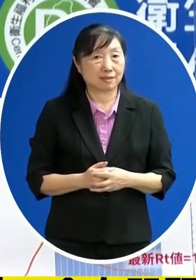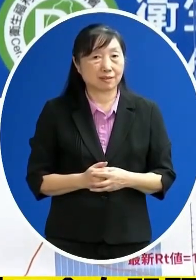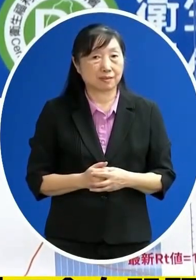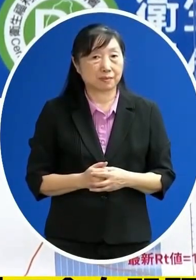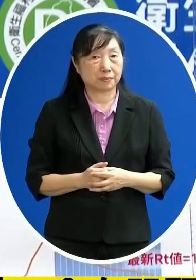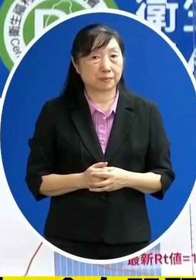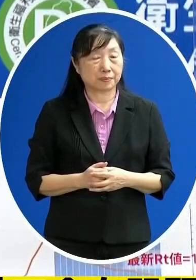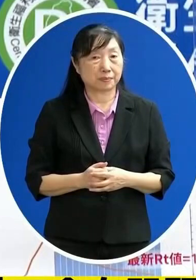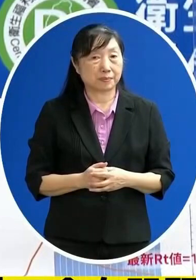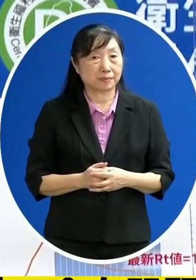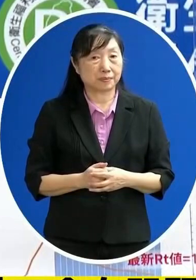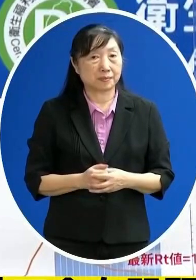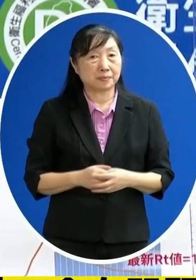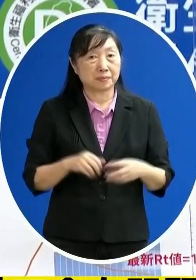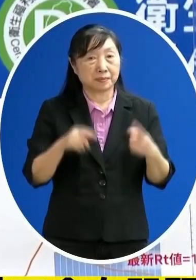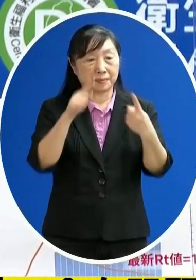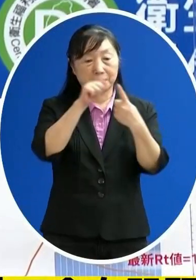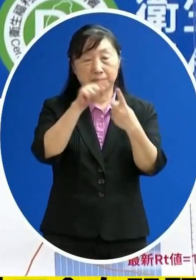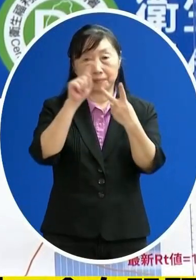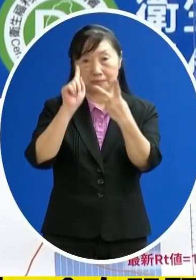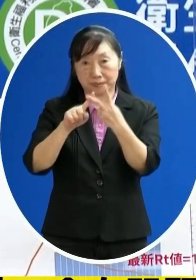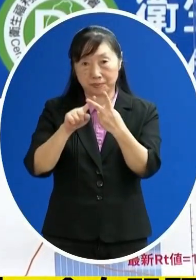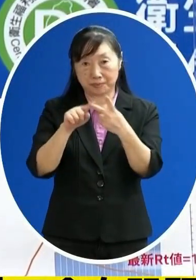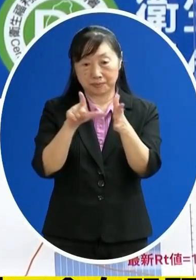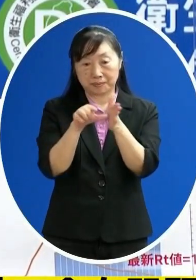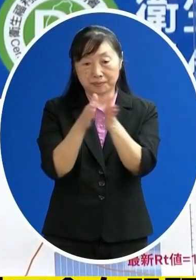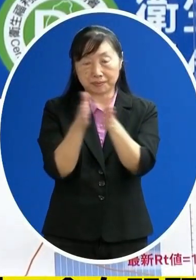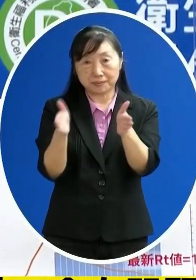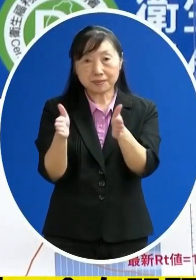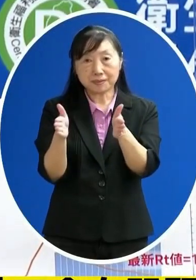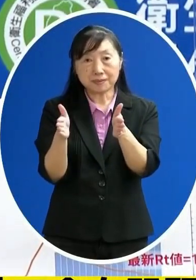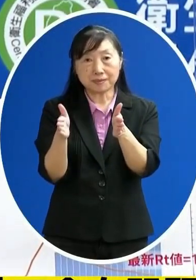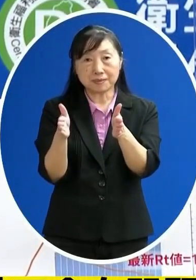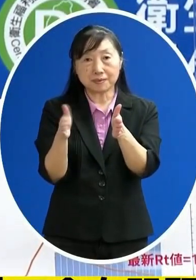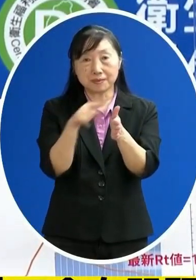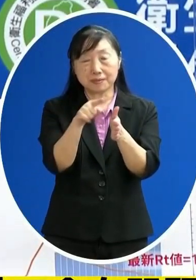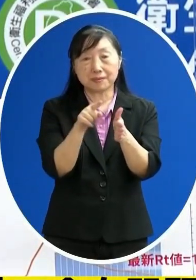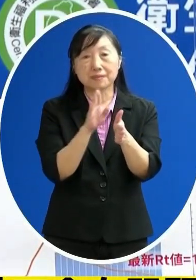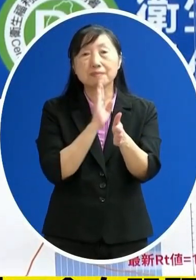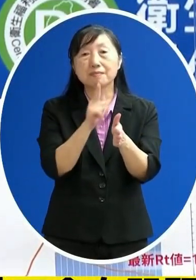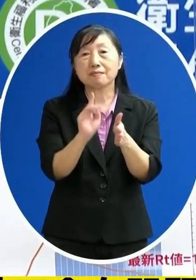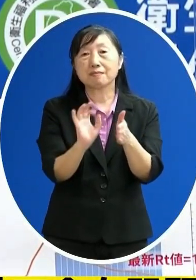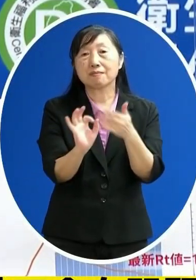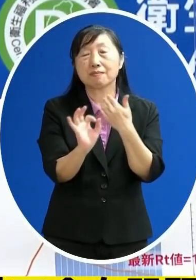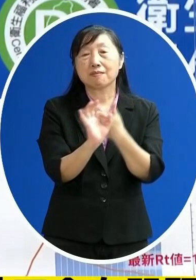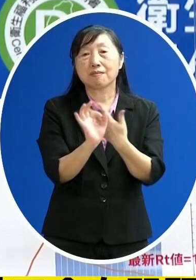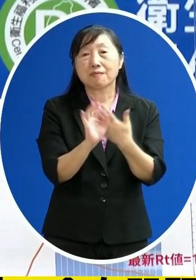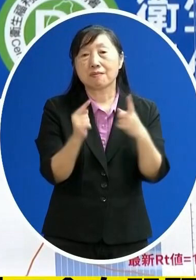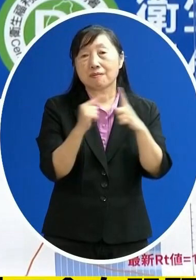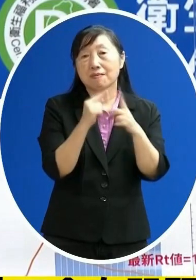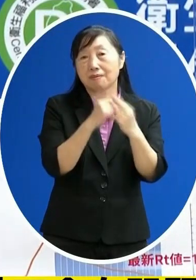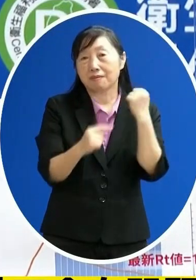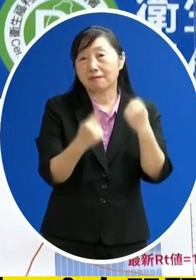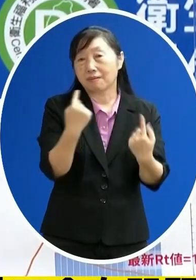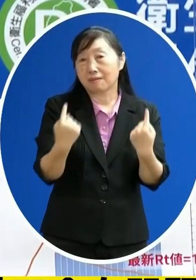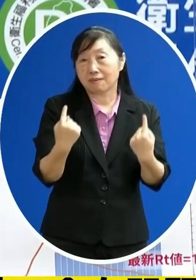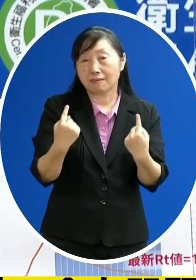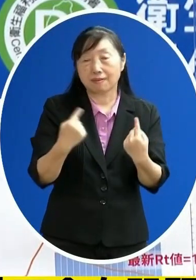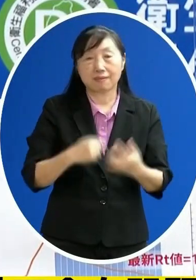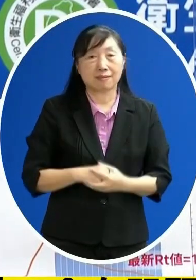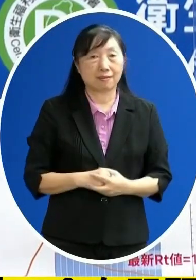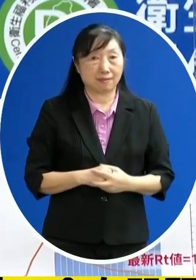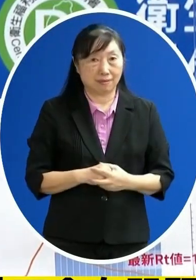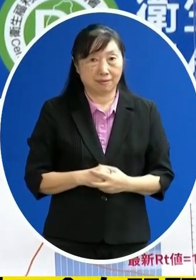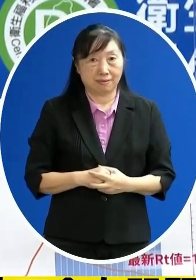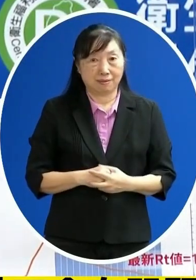是说以这个做一二期哈，以做一二期的一个受试的人数来做比较，